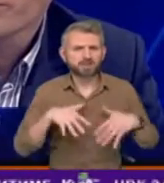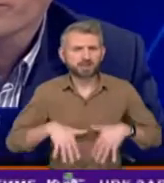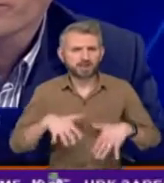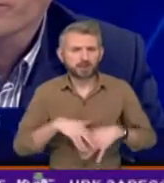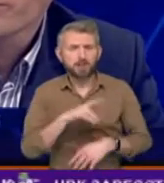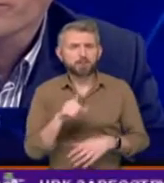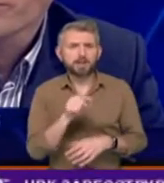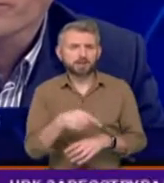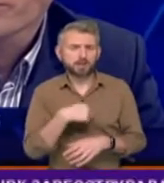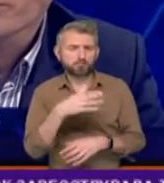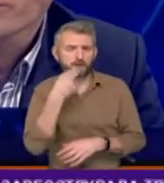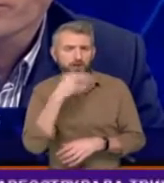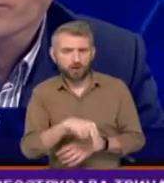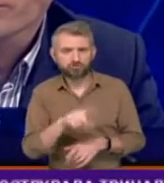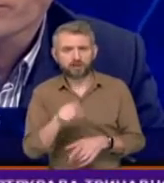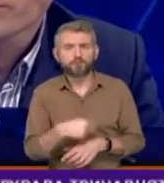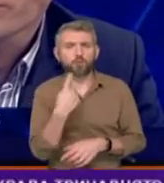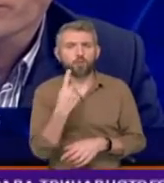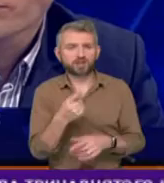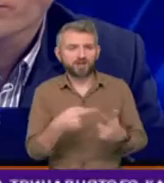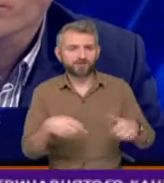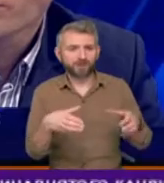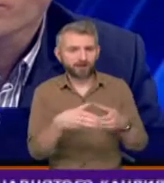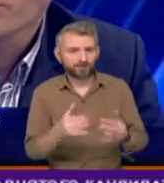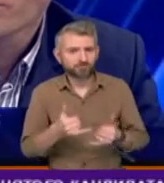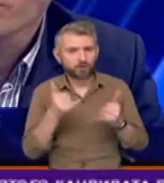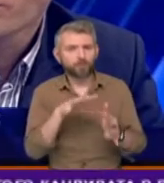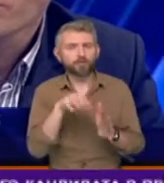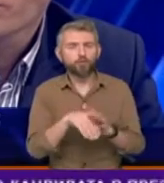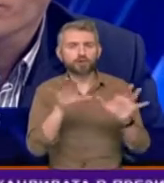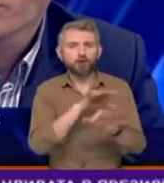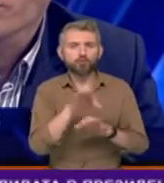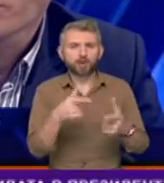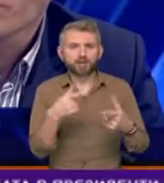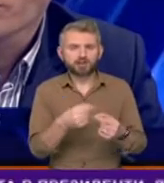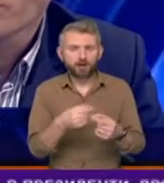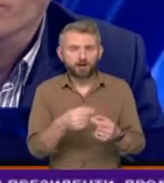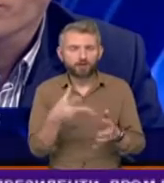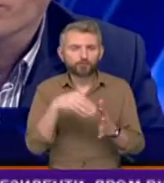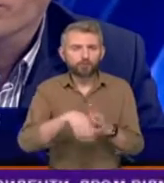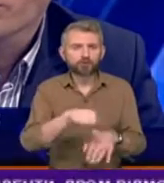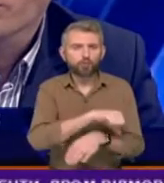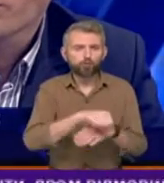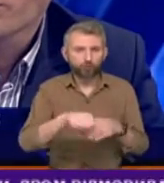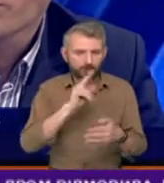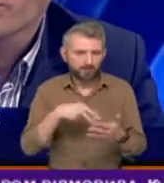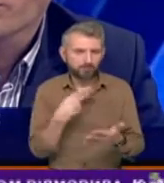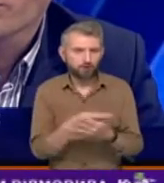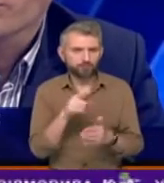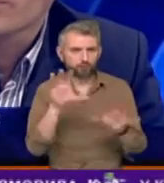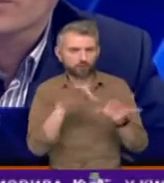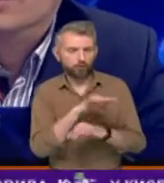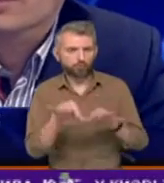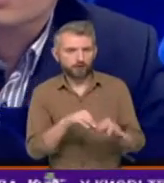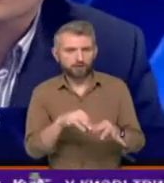от без них нам буде краще. Навіть одна фракція шанована вносила законопроект, де внутрішні кордони передбачила в тому законопроекті.